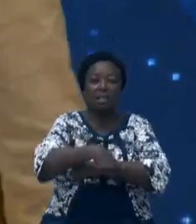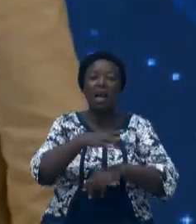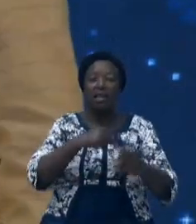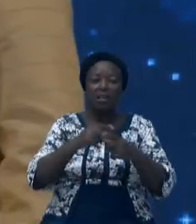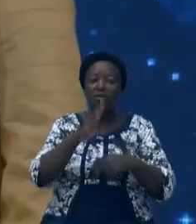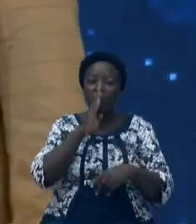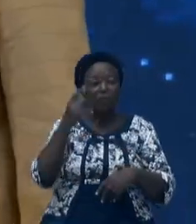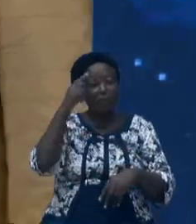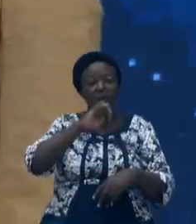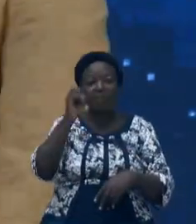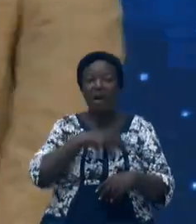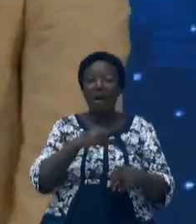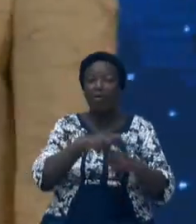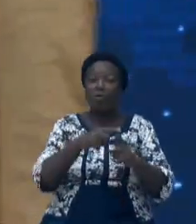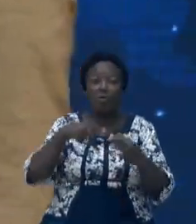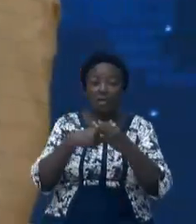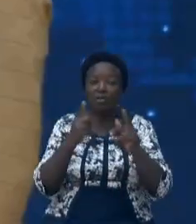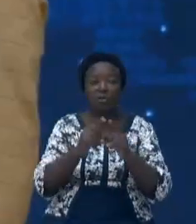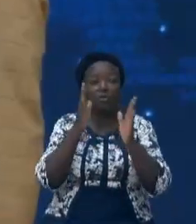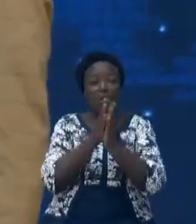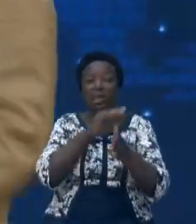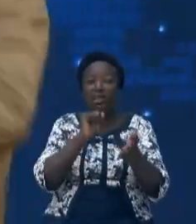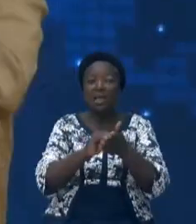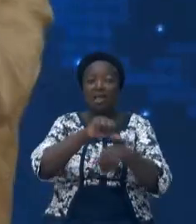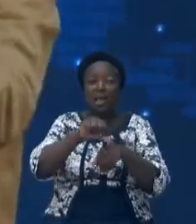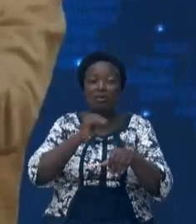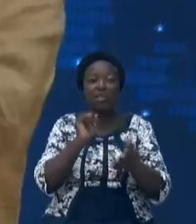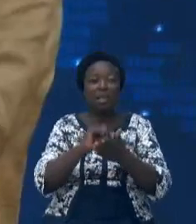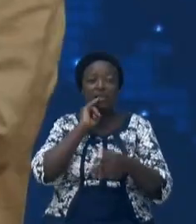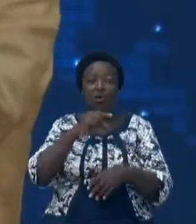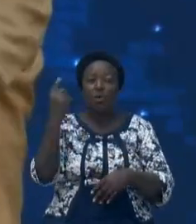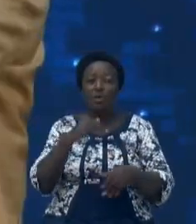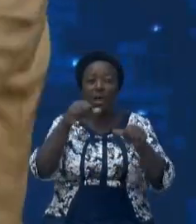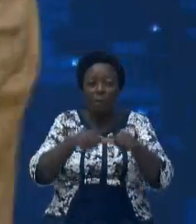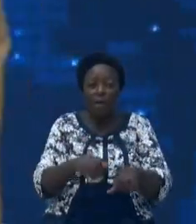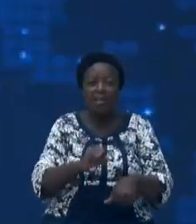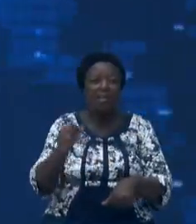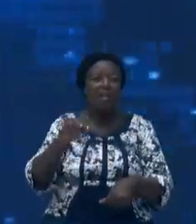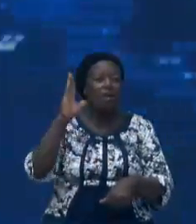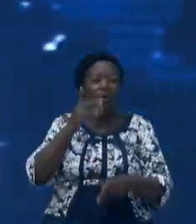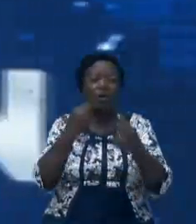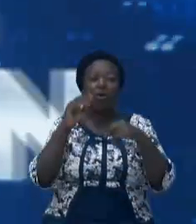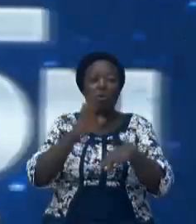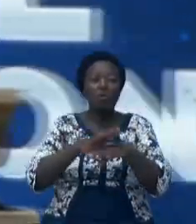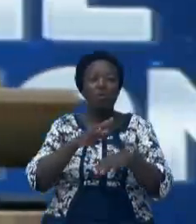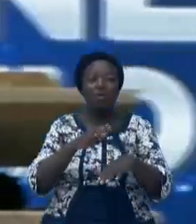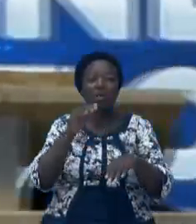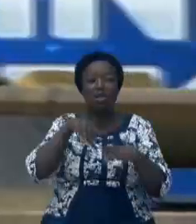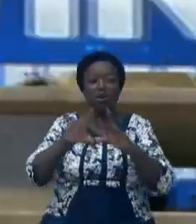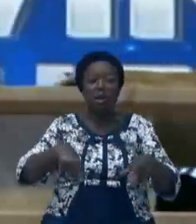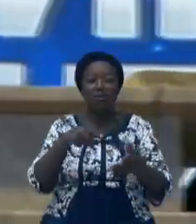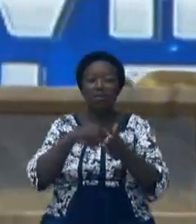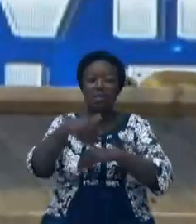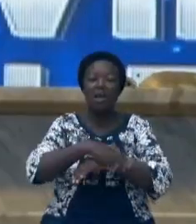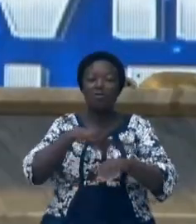option est là ce soir et elle sera pour toujours et en nous allons commencer à prier cette option qui te